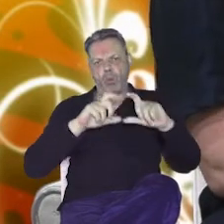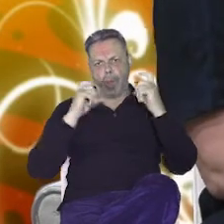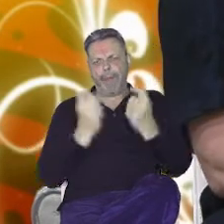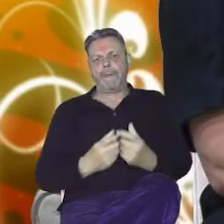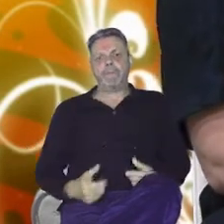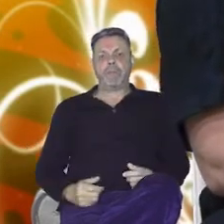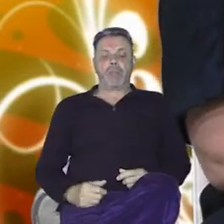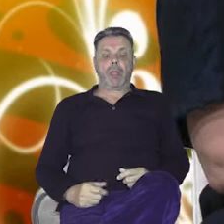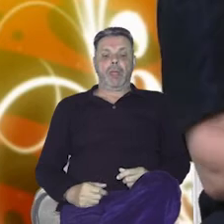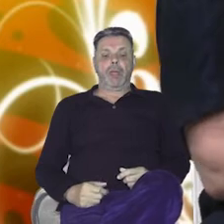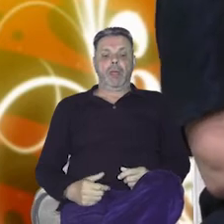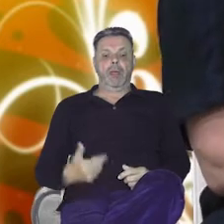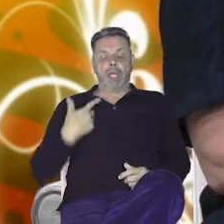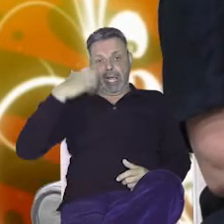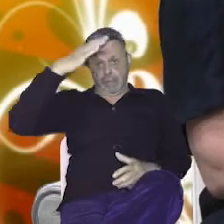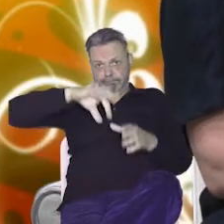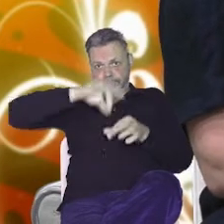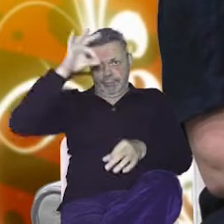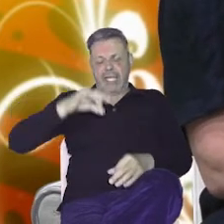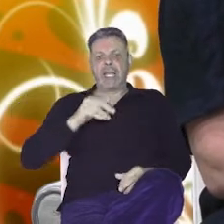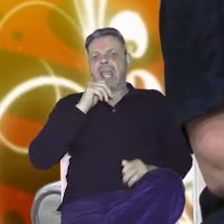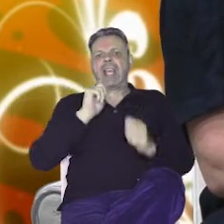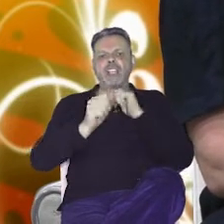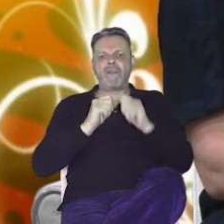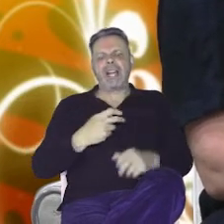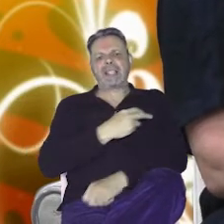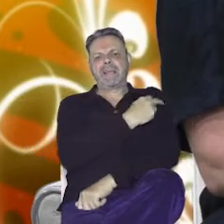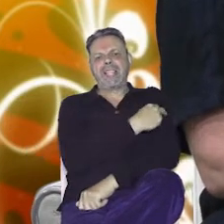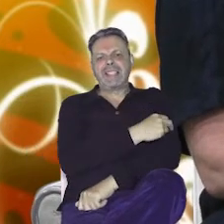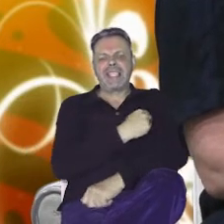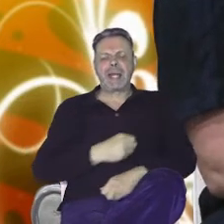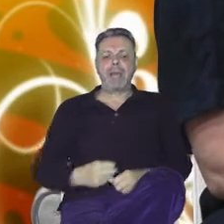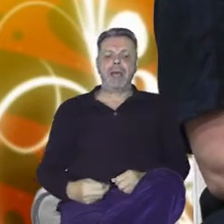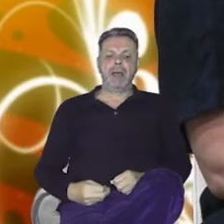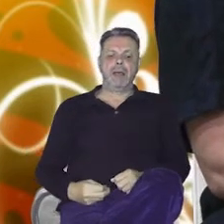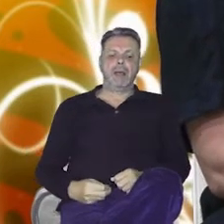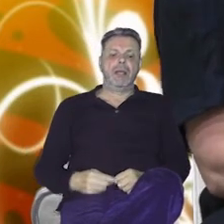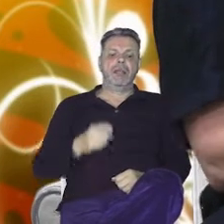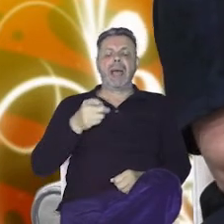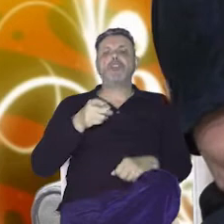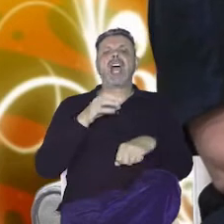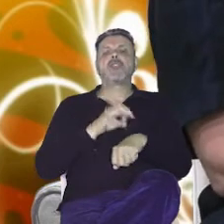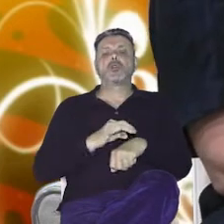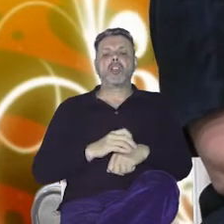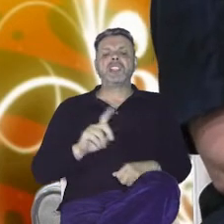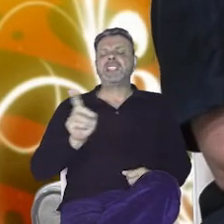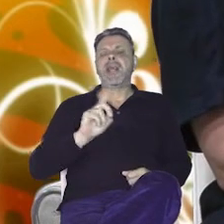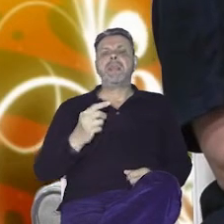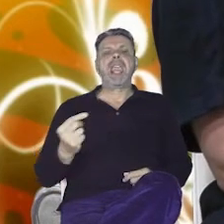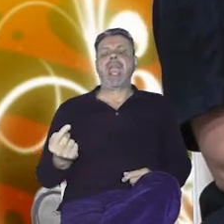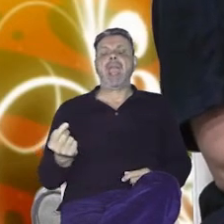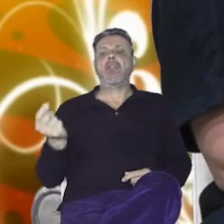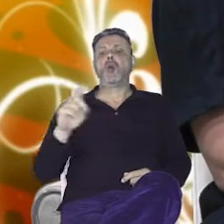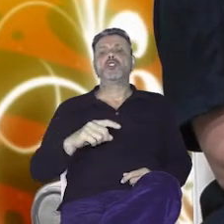sam saznala i razgovarala sam sa sestrama na odjelu. Tamošnja doktorica se uopće nije pojavila na odjel